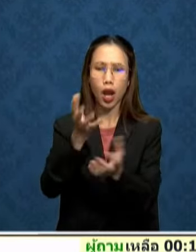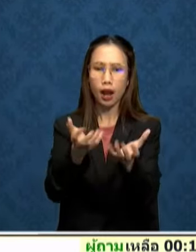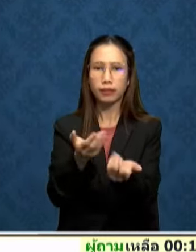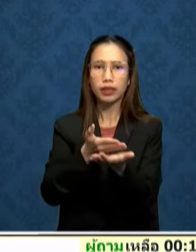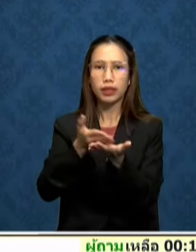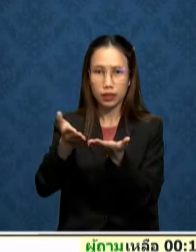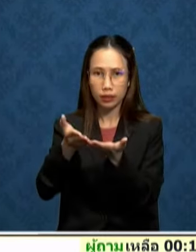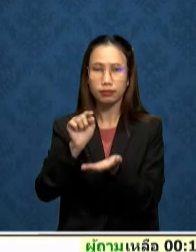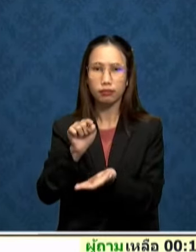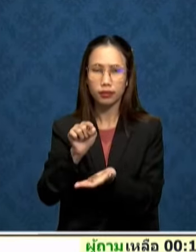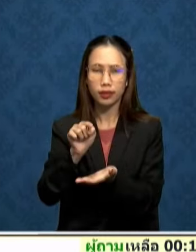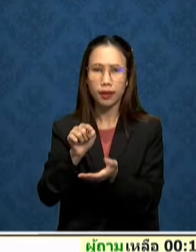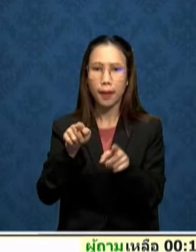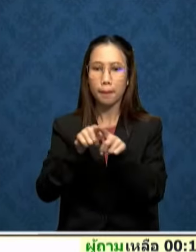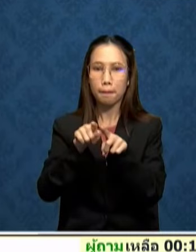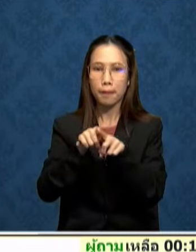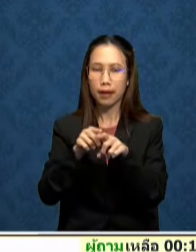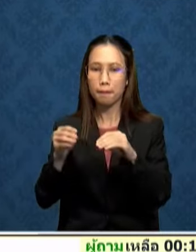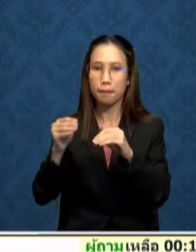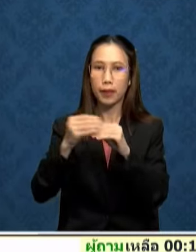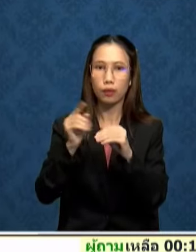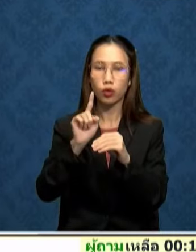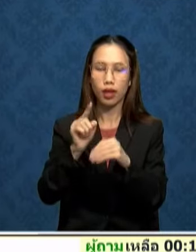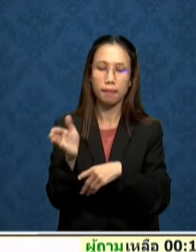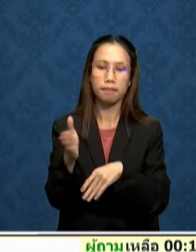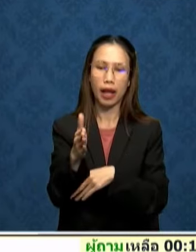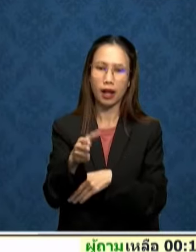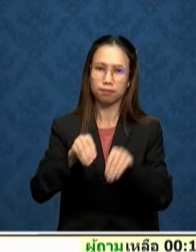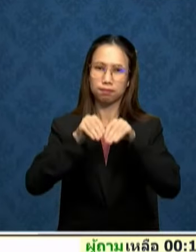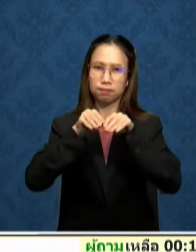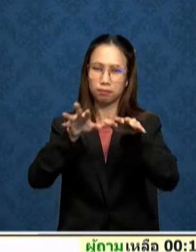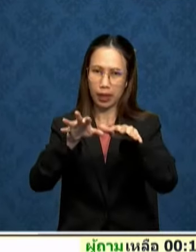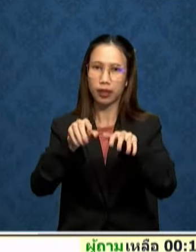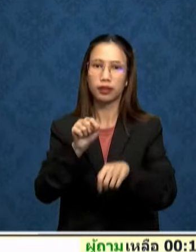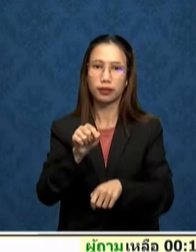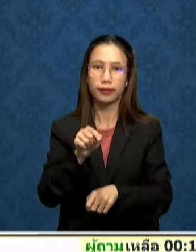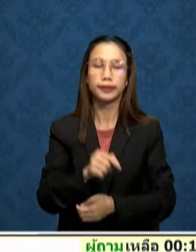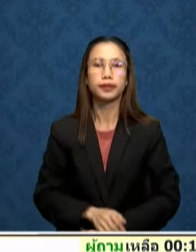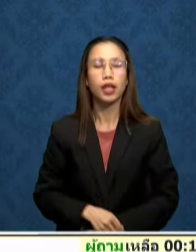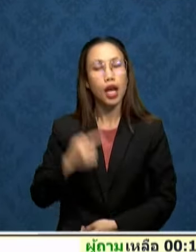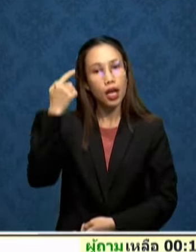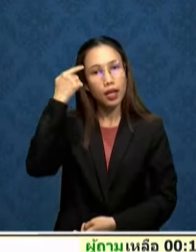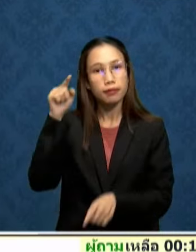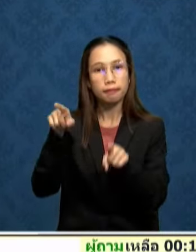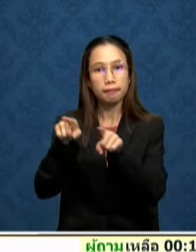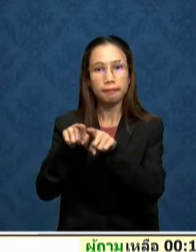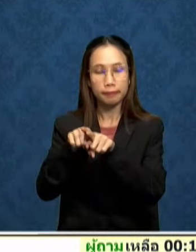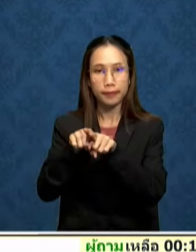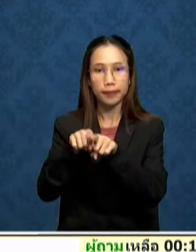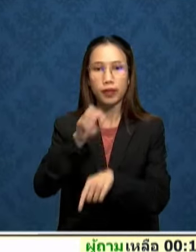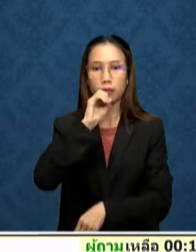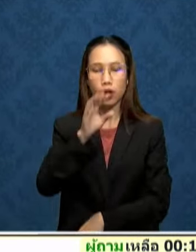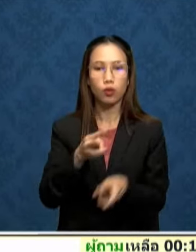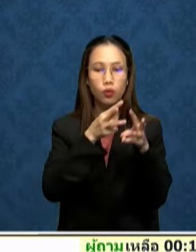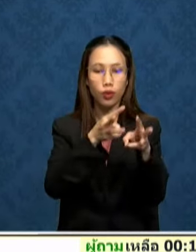ป็นการเพิ่มการระบาดเป็นการเพิ่มจำนวนทวีคูณนะครับตรงนี้ผมเห็นด้วยครับแล้วก็ยืนยันนะครับ